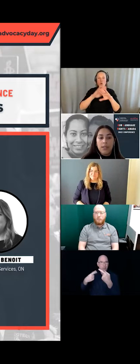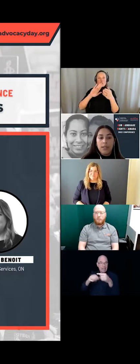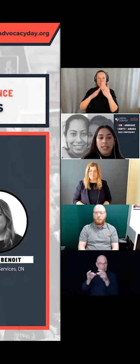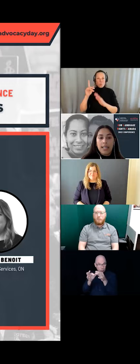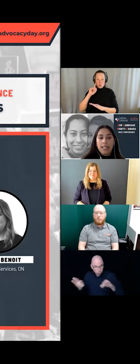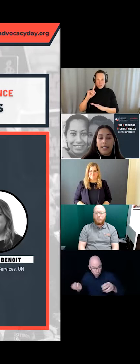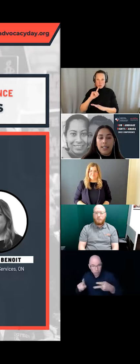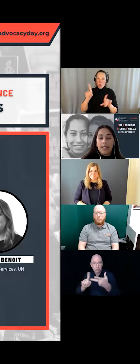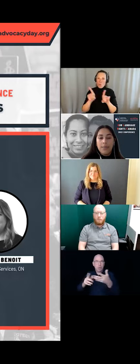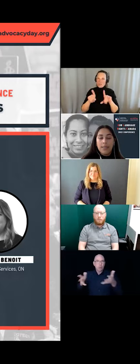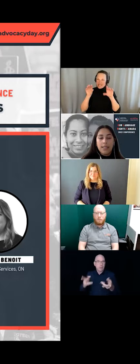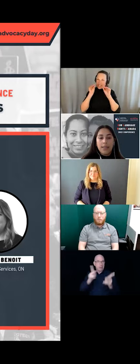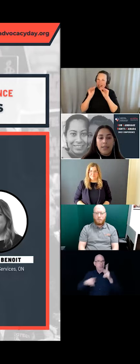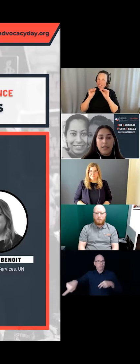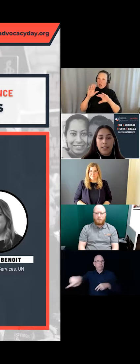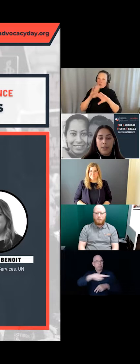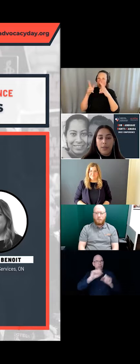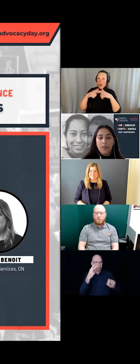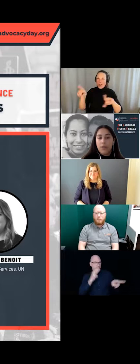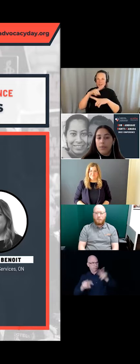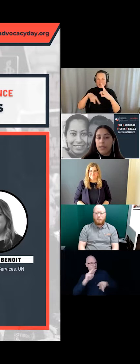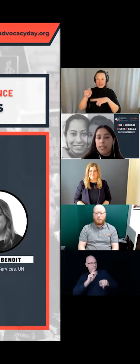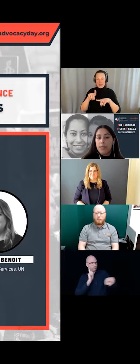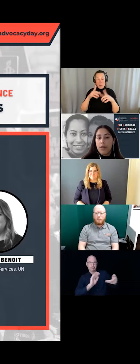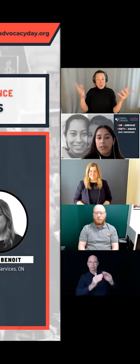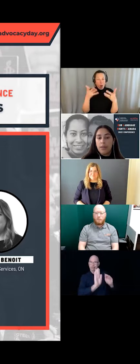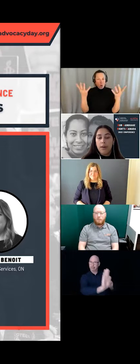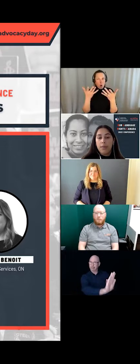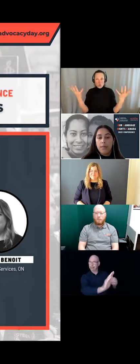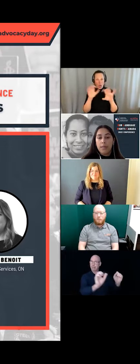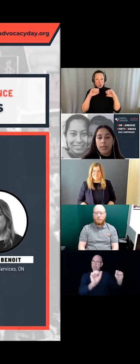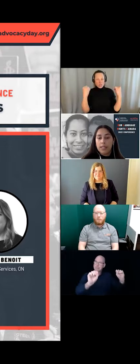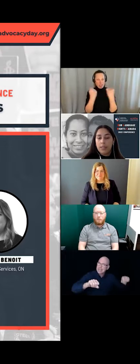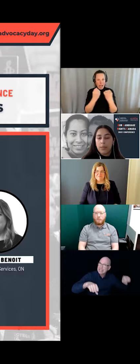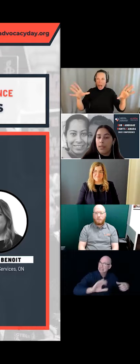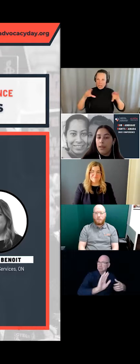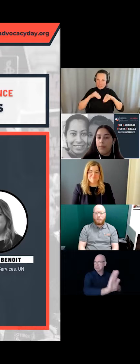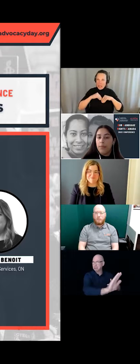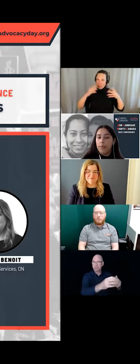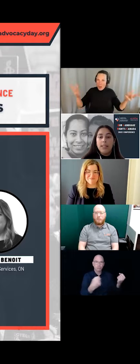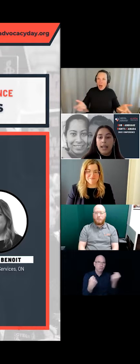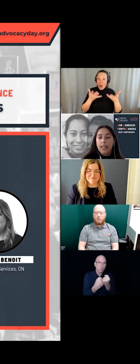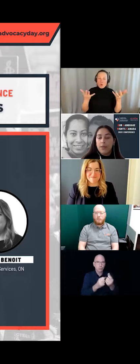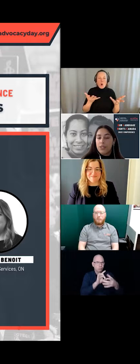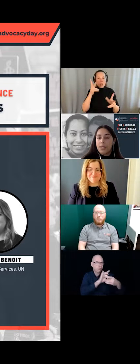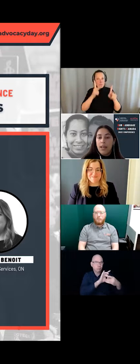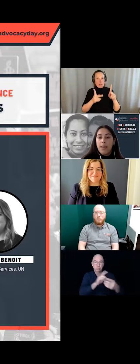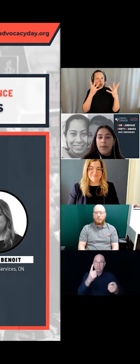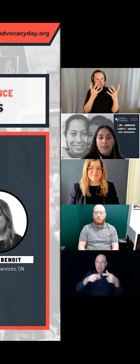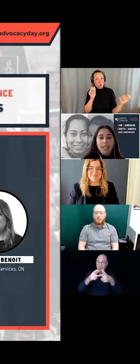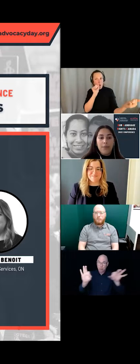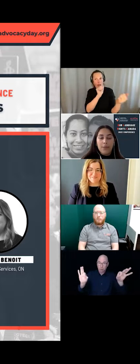la communauté sourde et nous éduquer sur les langues, langage des signes, et encourager une société qui accepte leur capacité